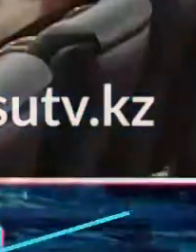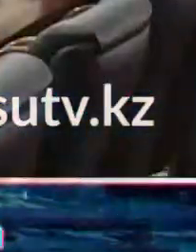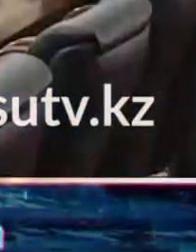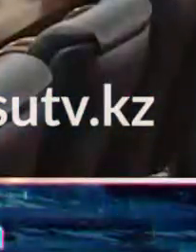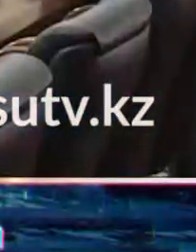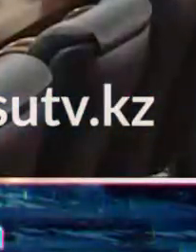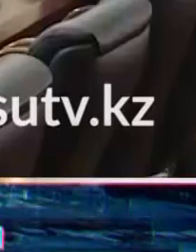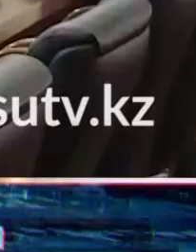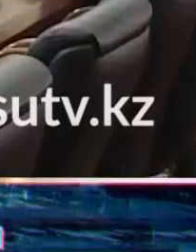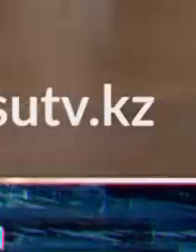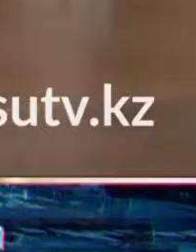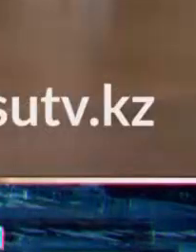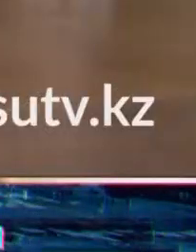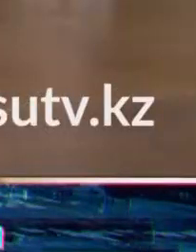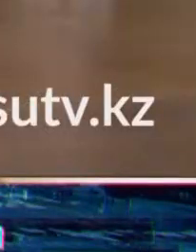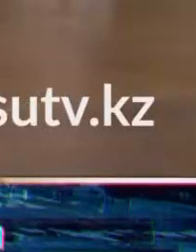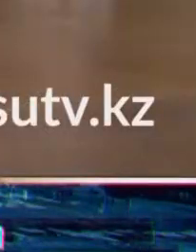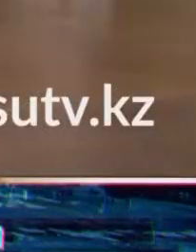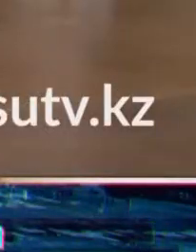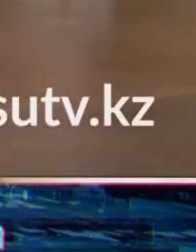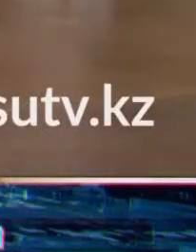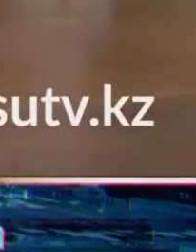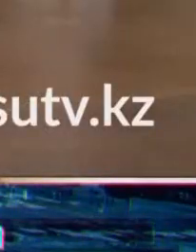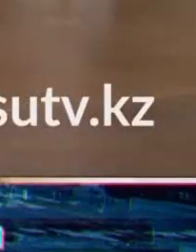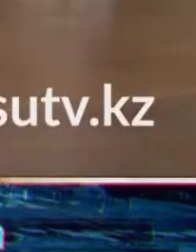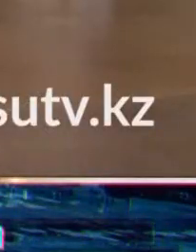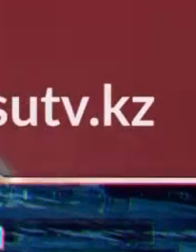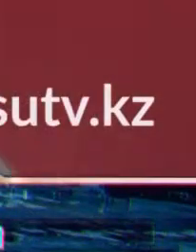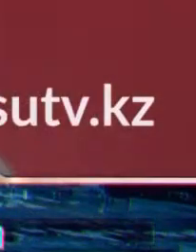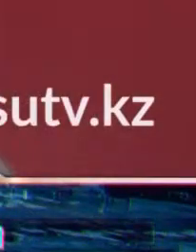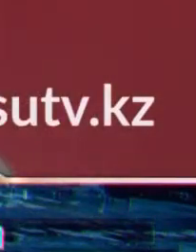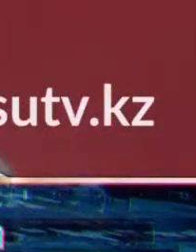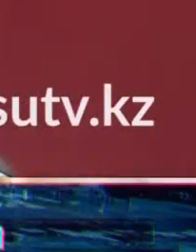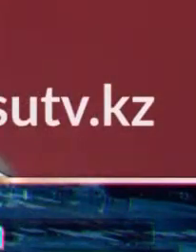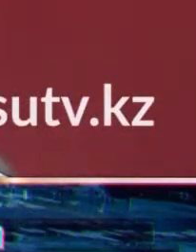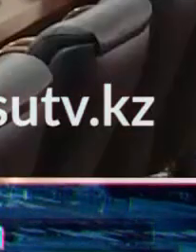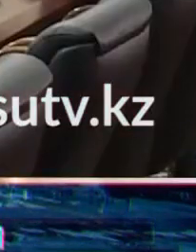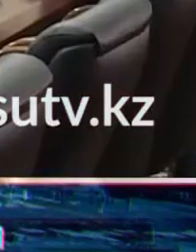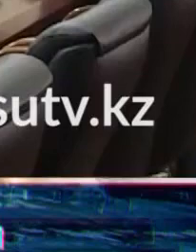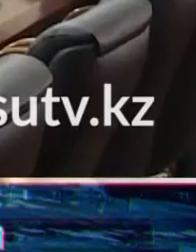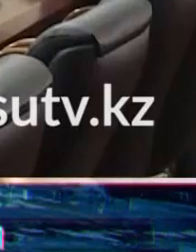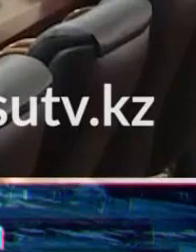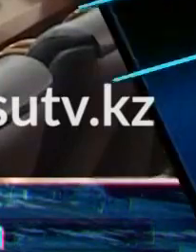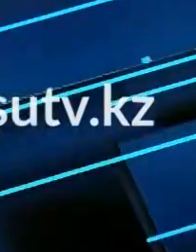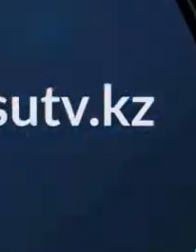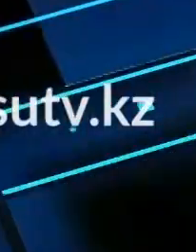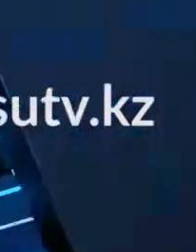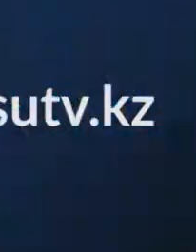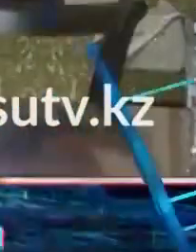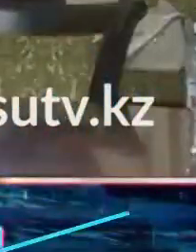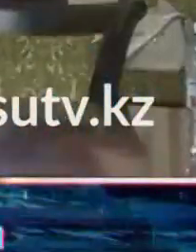к духовности и процветанию в толпу курганском регионе назначен новый лидер мусульманского сообщества